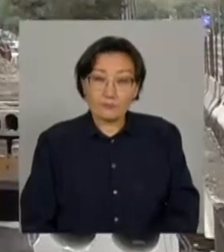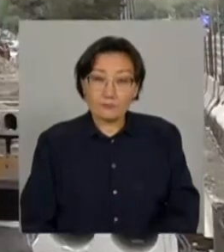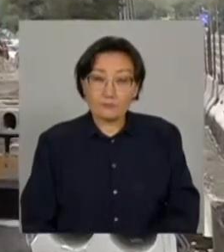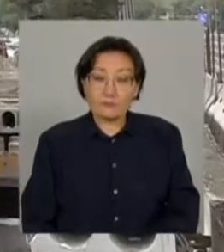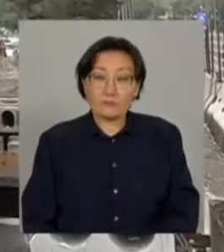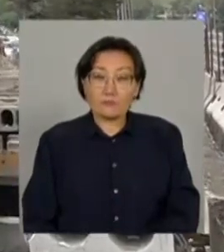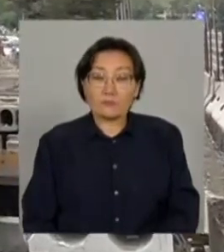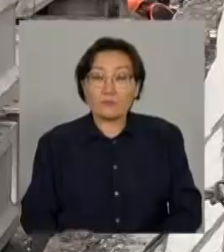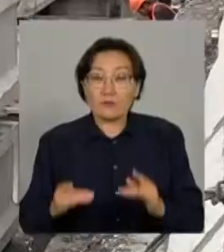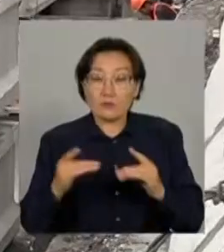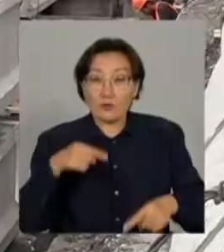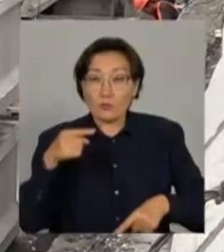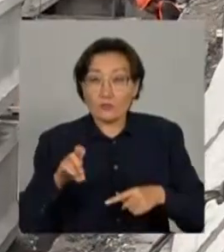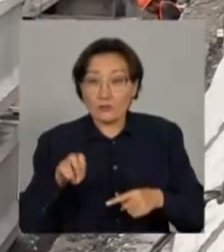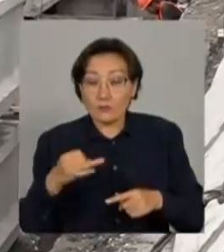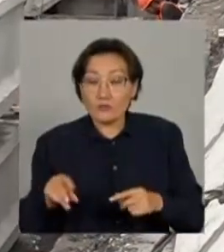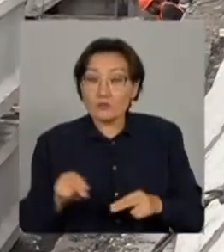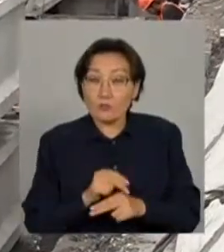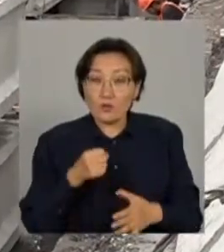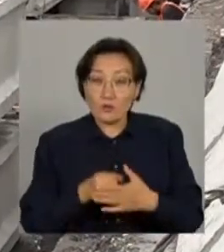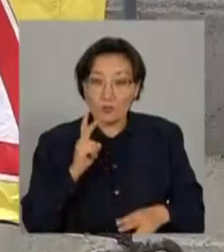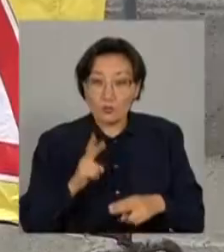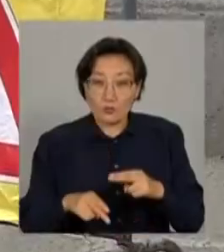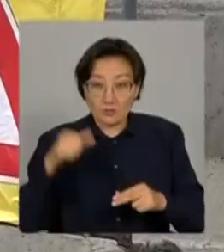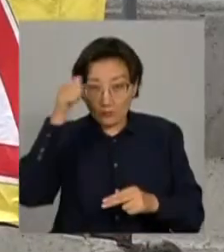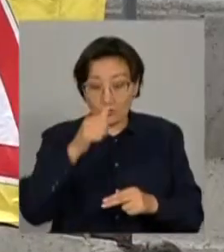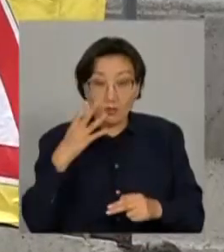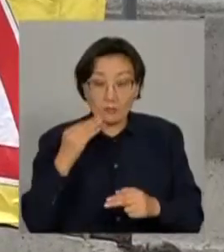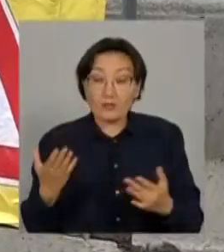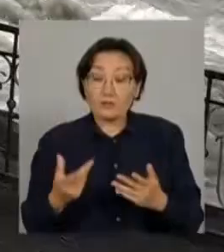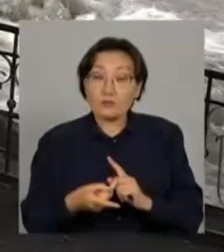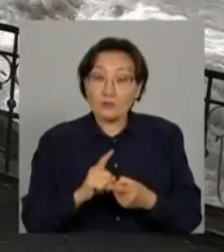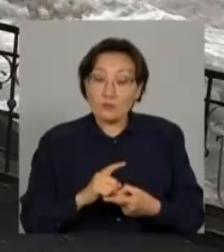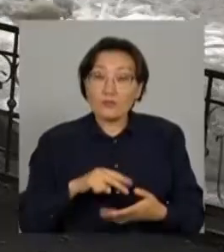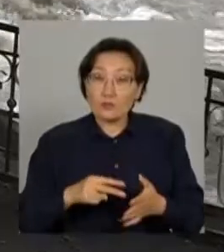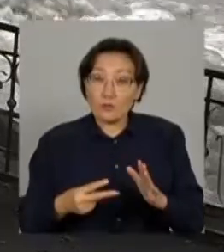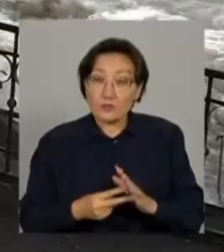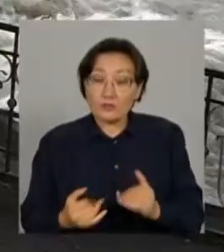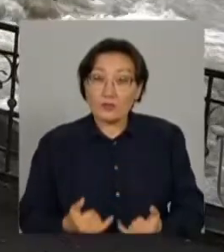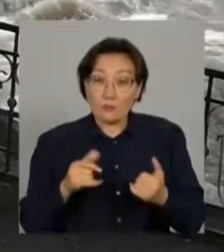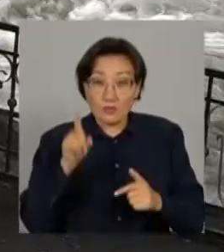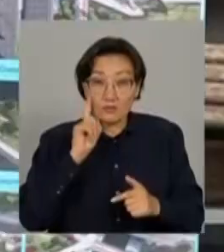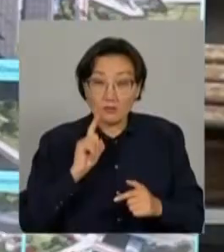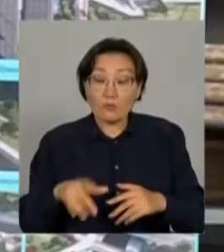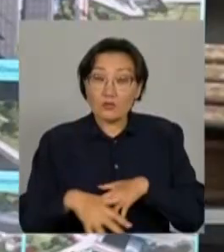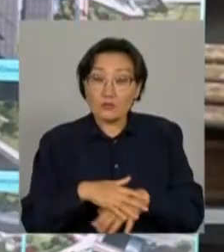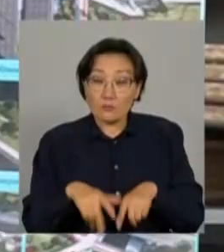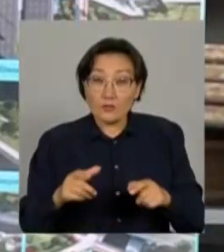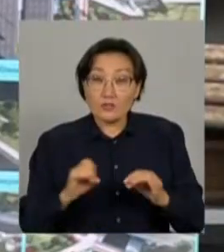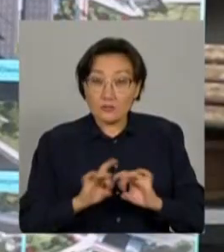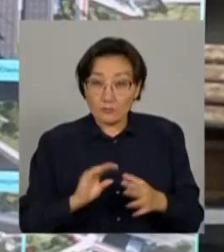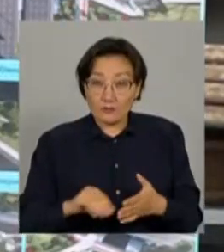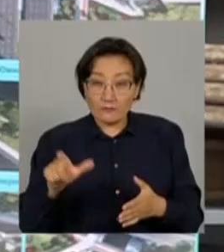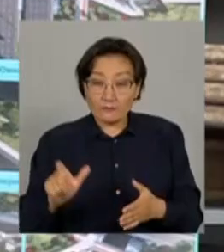Мост через реку Есентай реконструируют до конца года в Алматы. Какие изменения предусмотрены для комфорта горожан, расскажет